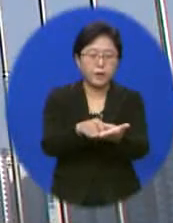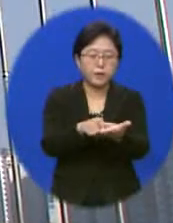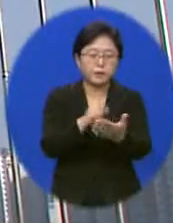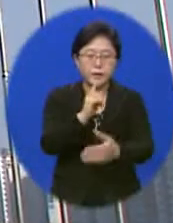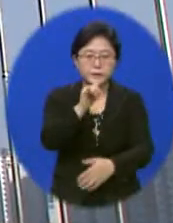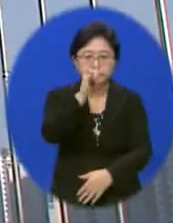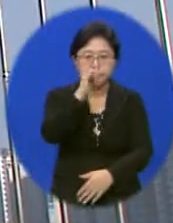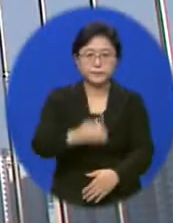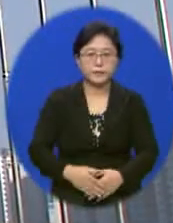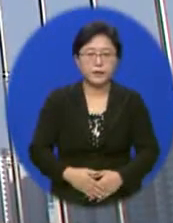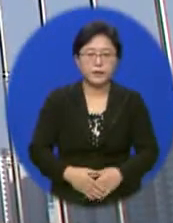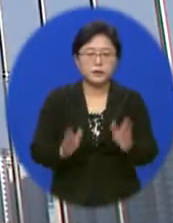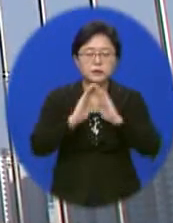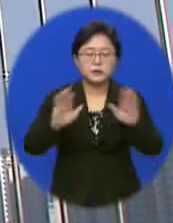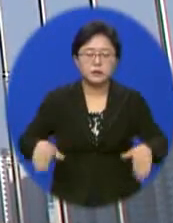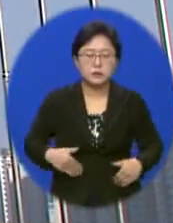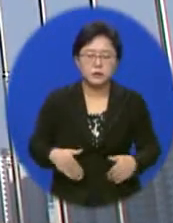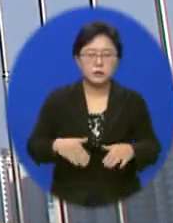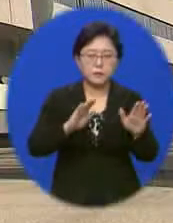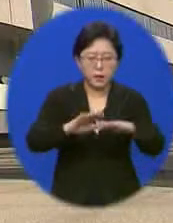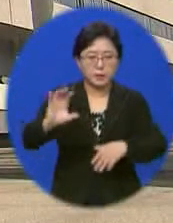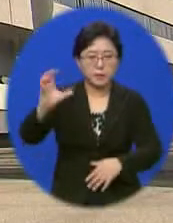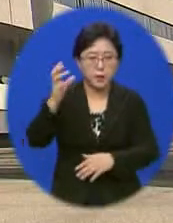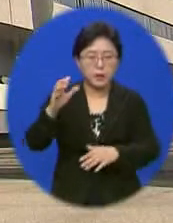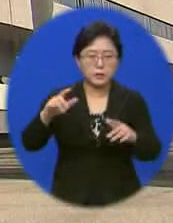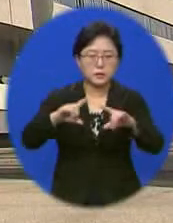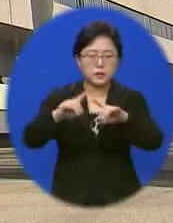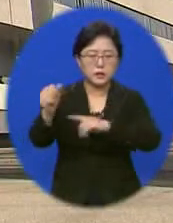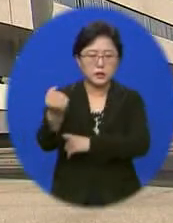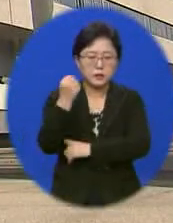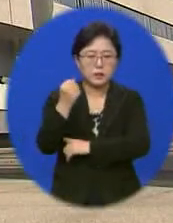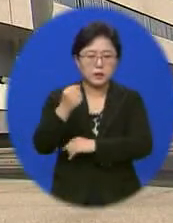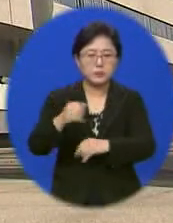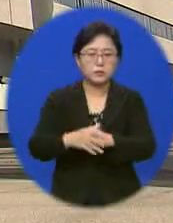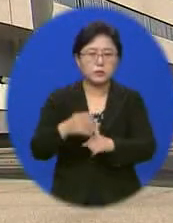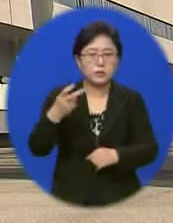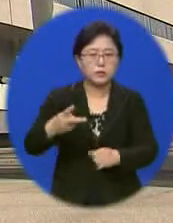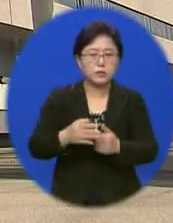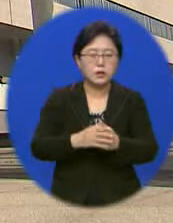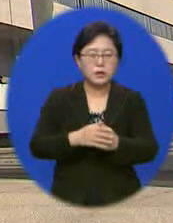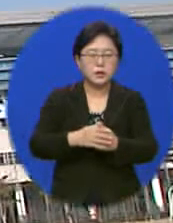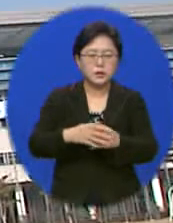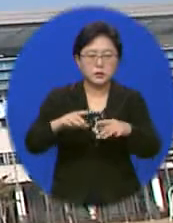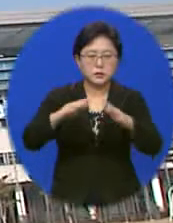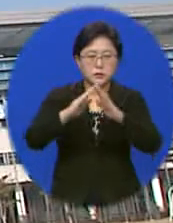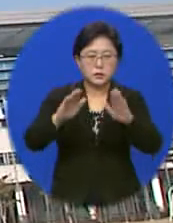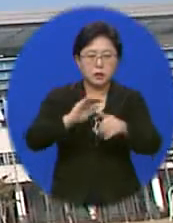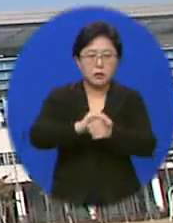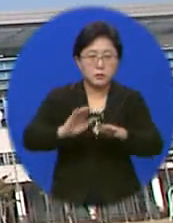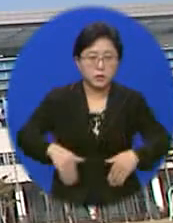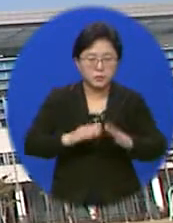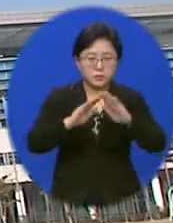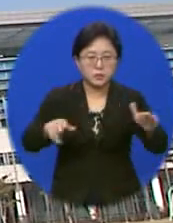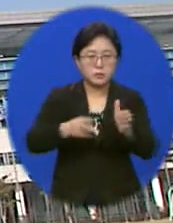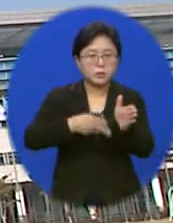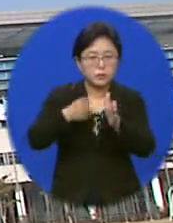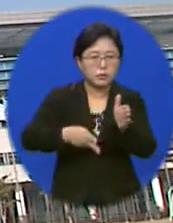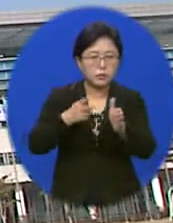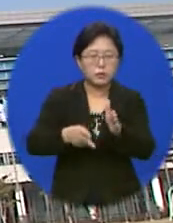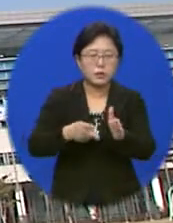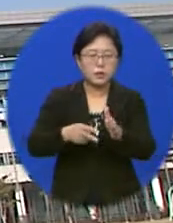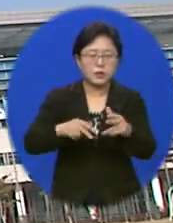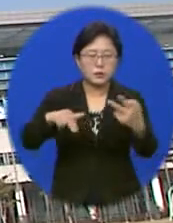반영됐다고 밝혔습니다. 전라남도도 해상풍력산업 플랫폼 구축 사업비와 경전선과 남해안철도 사업비 등